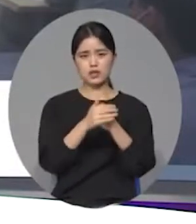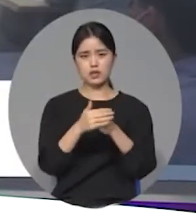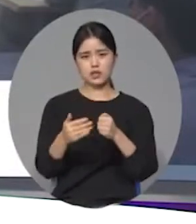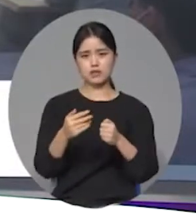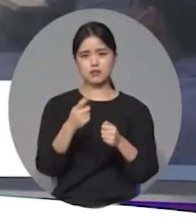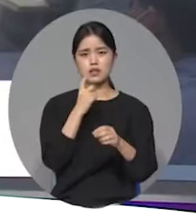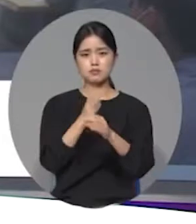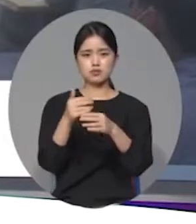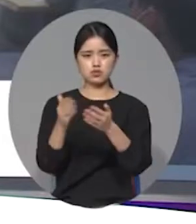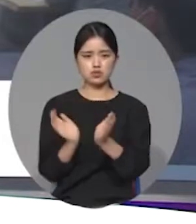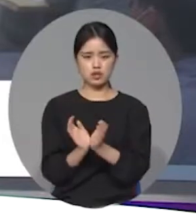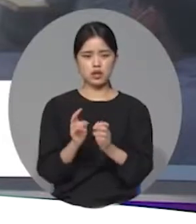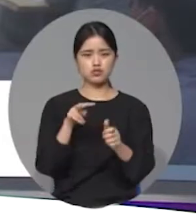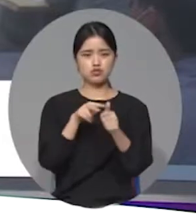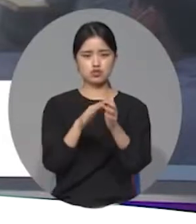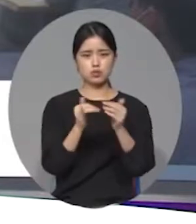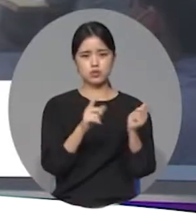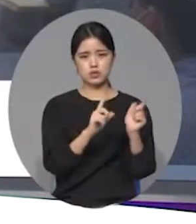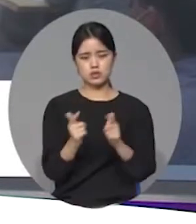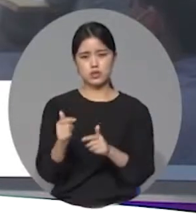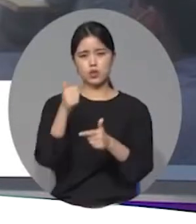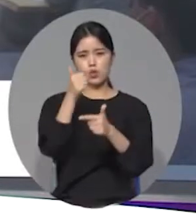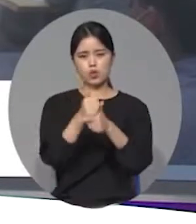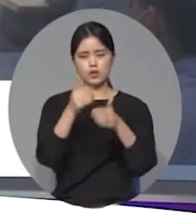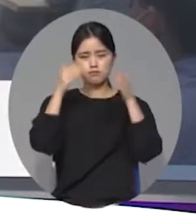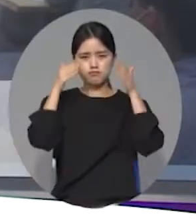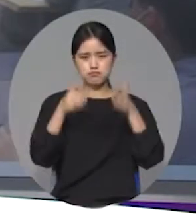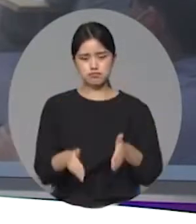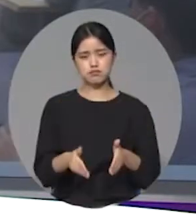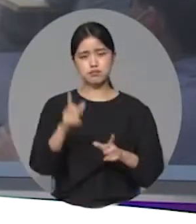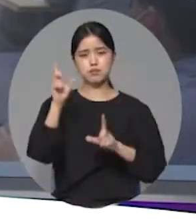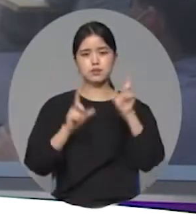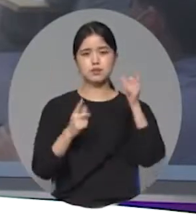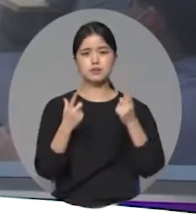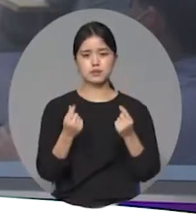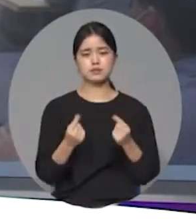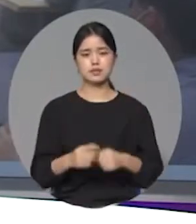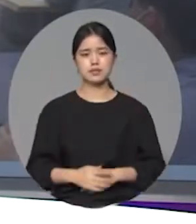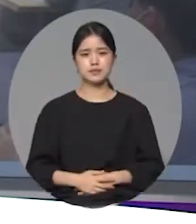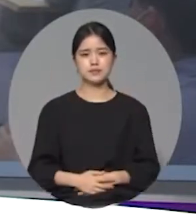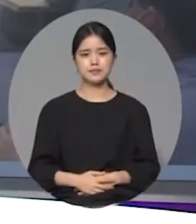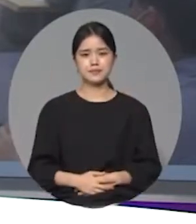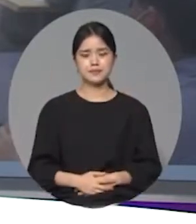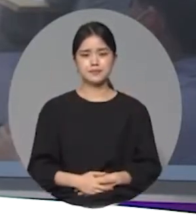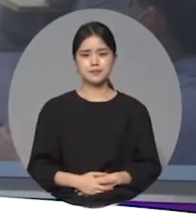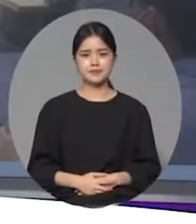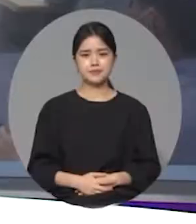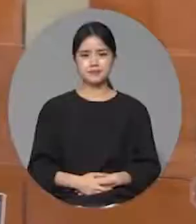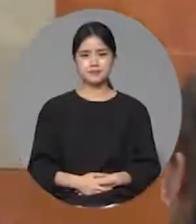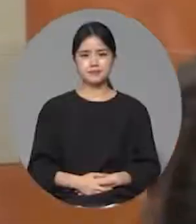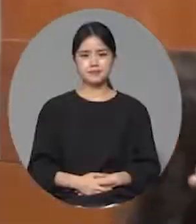민주당 대권 주자들이 호남 승부에 온 힘을 쏟는 모양새입니다. 김하영 기자입니다.